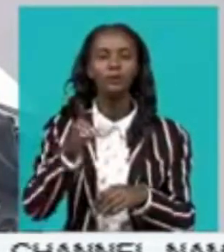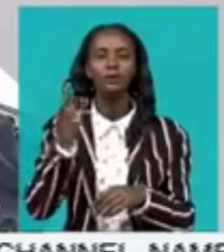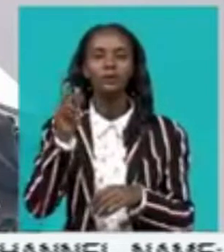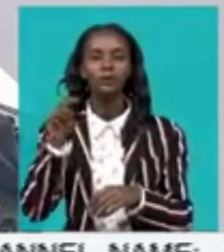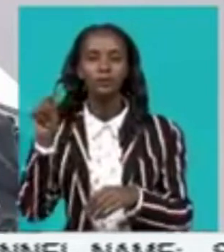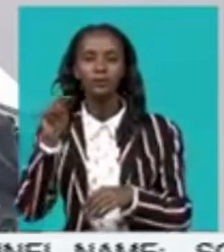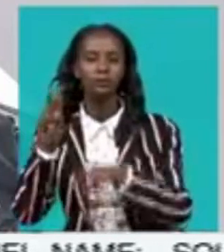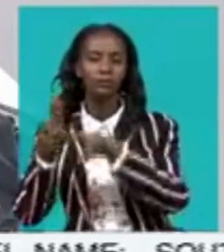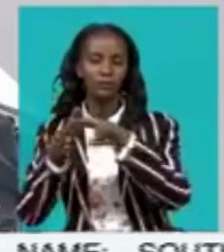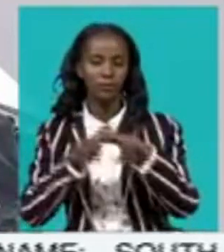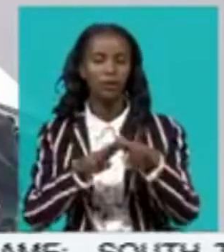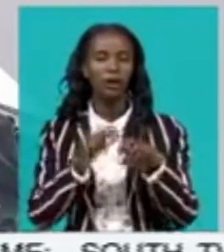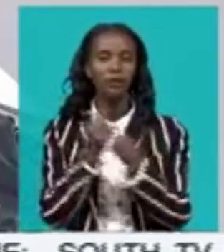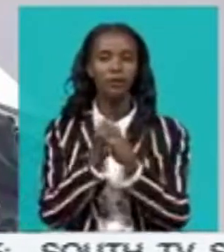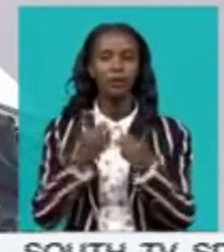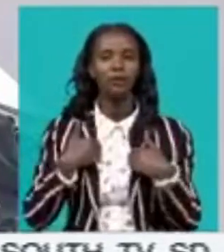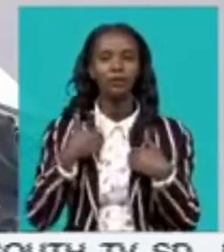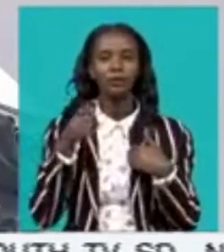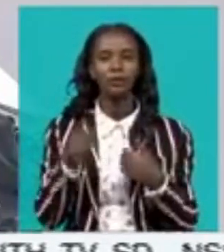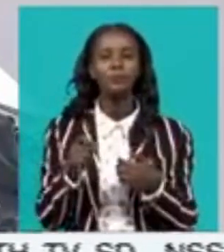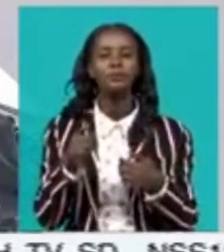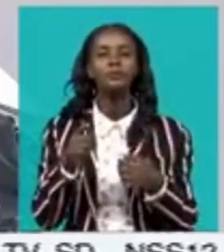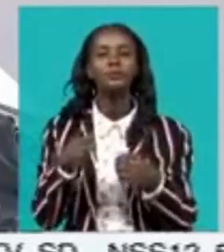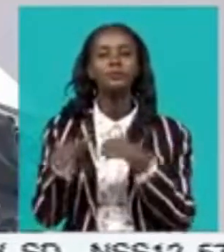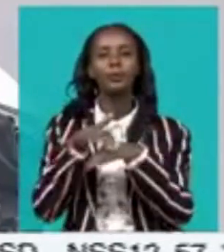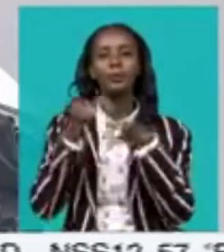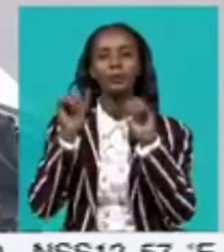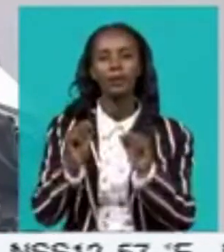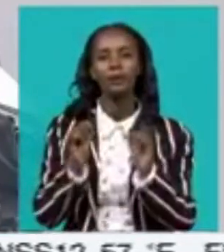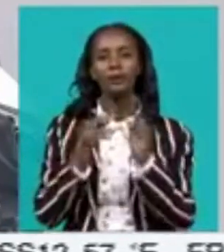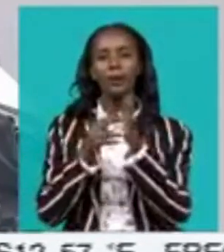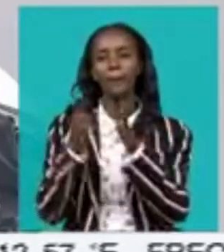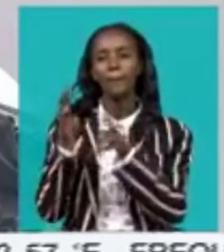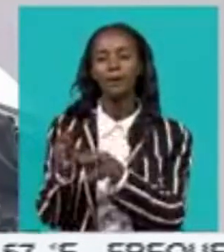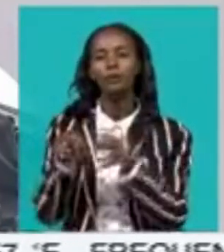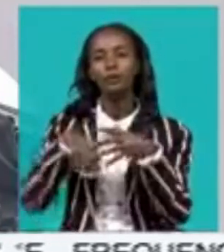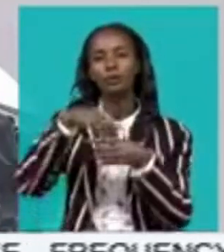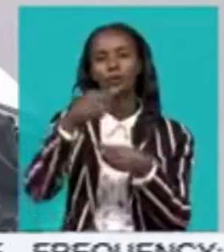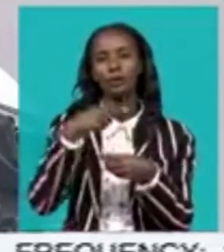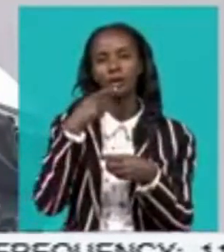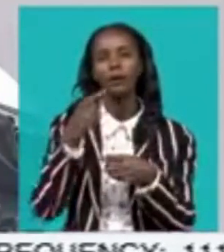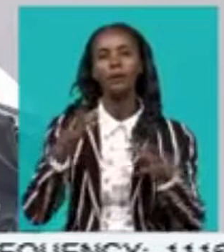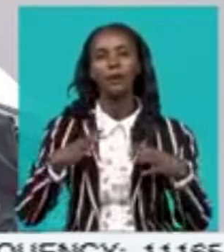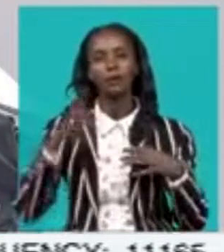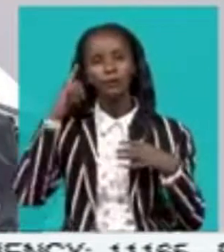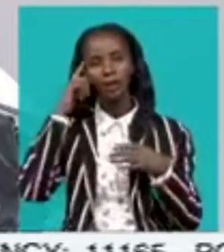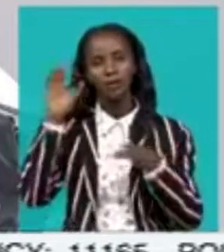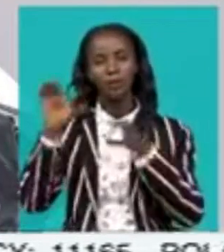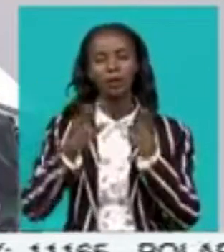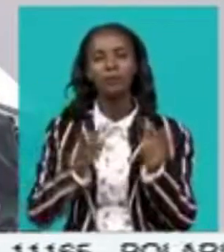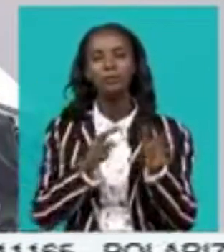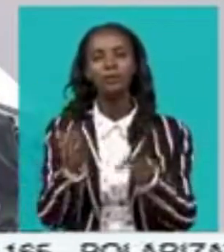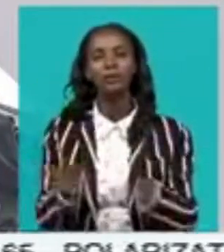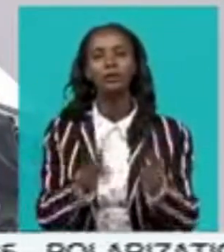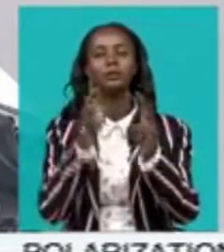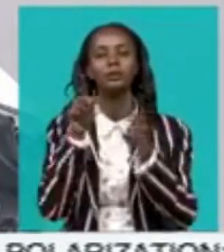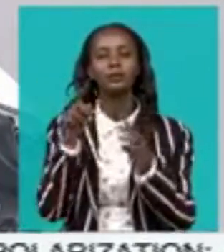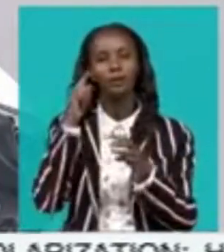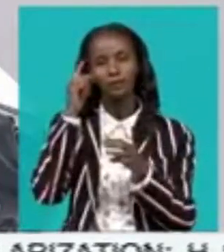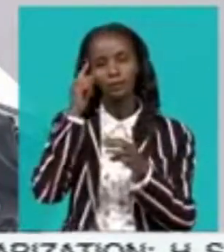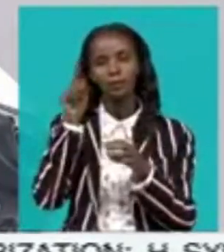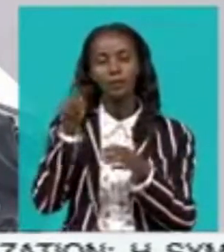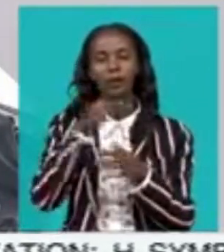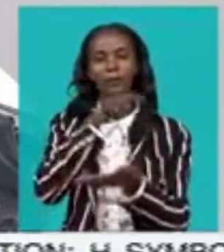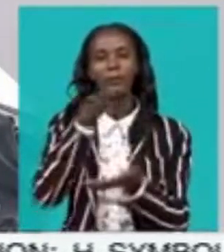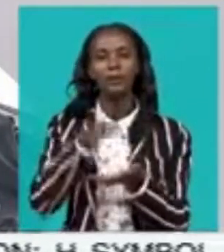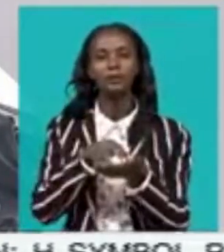ይስራ የተቀመጠለት አሰራር አለ። ያንን ሊፈቅድ በሚችል መንገድ ከመደበኛ ወጣ ባለ መንገድ በዓልን ታሳቢ ባደረገ መንገድ በዛ ሀሳቢ በዛ